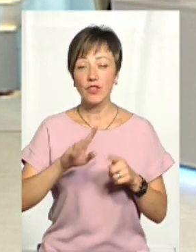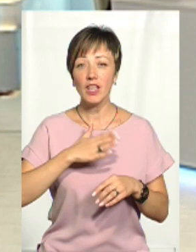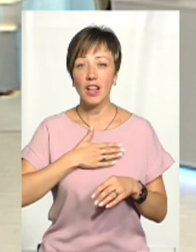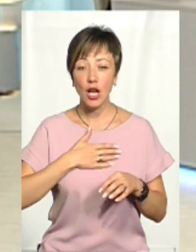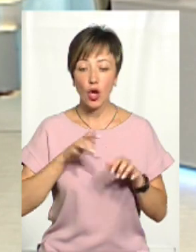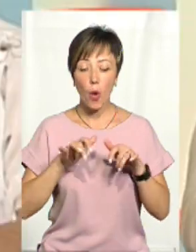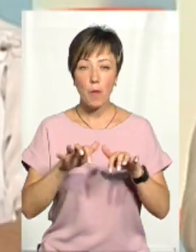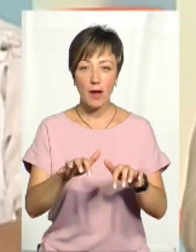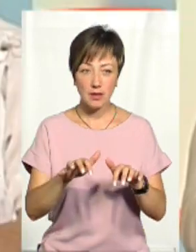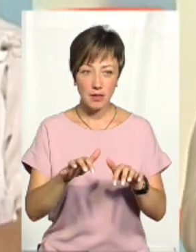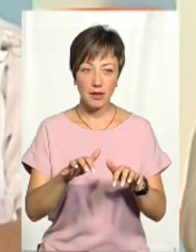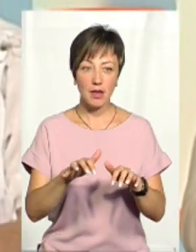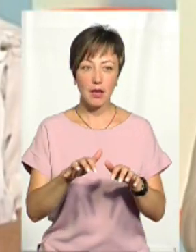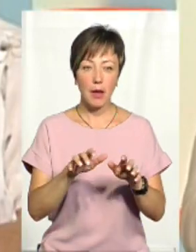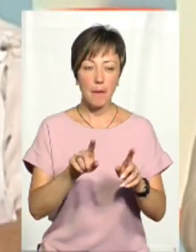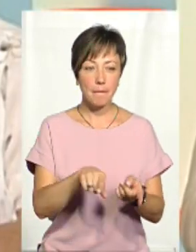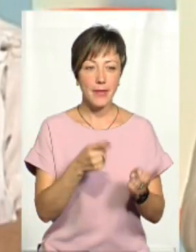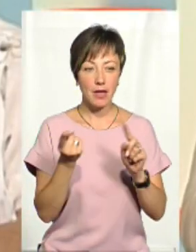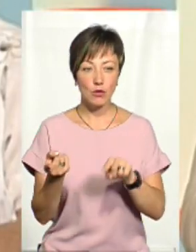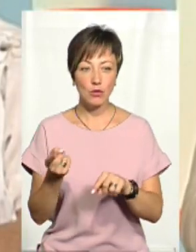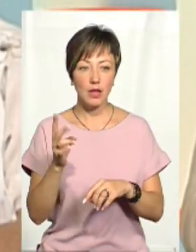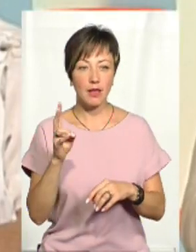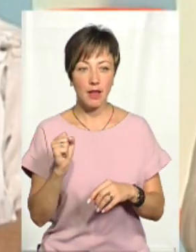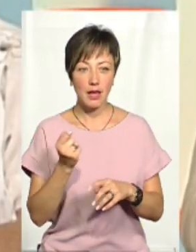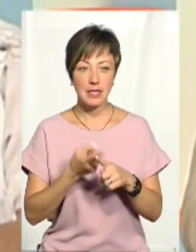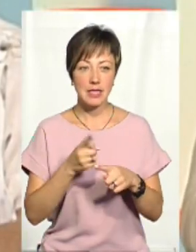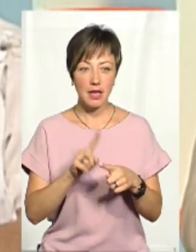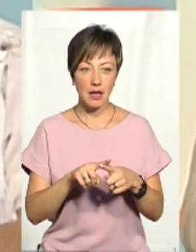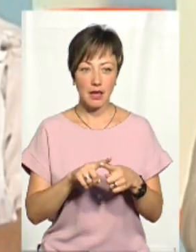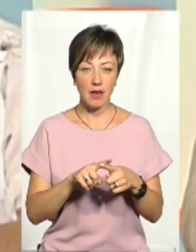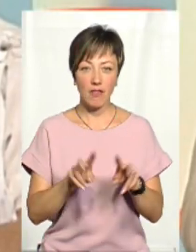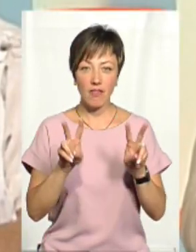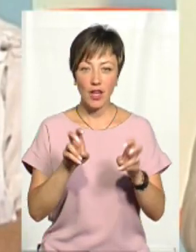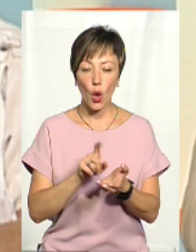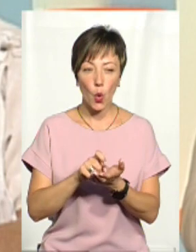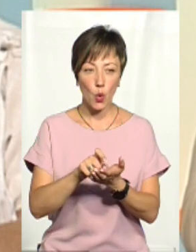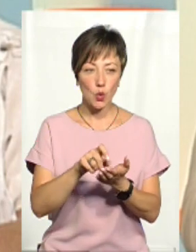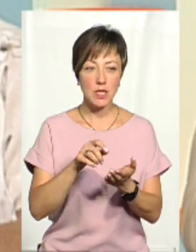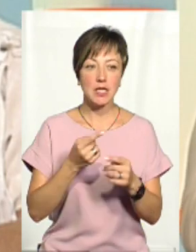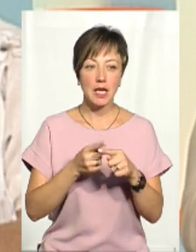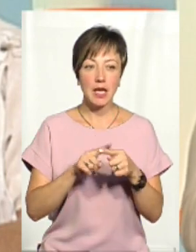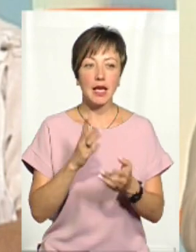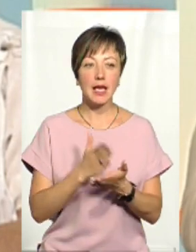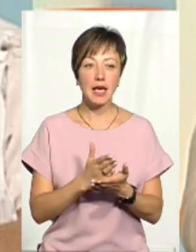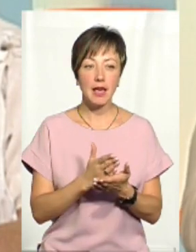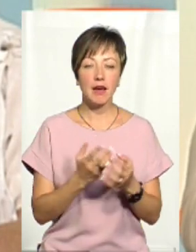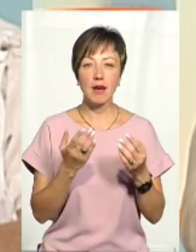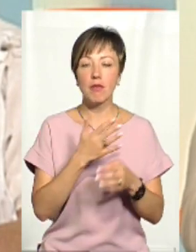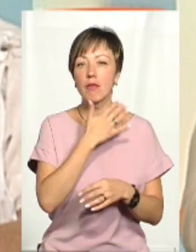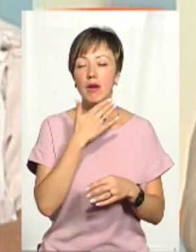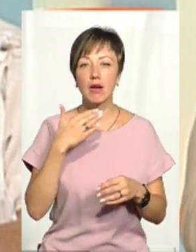наші комахи, ентомофаги, переключаться на цей вид гусені. Тому що є